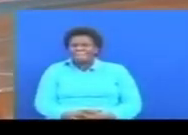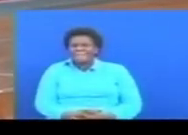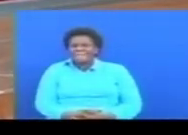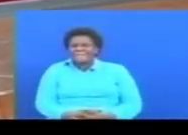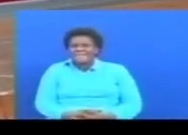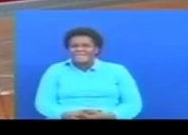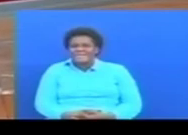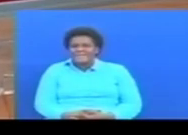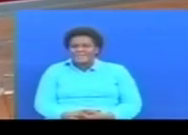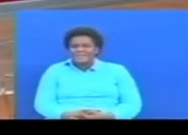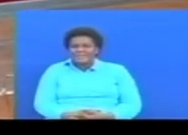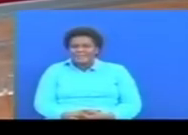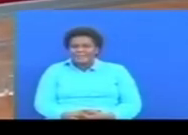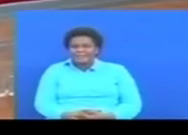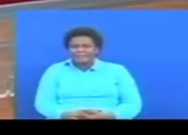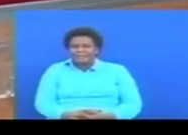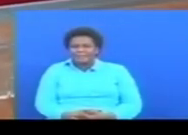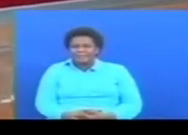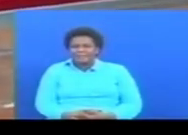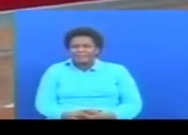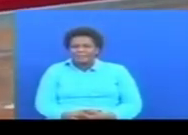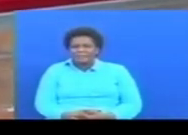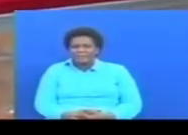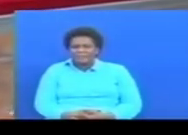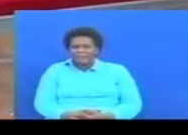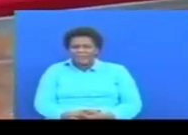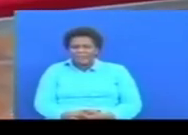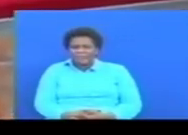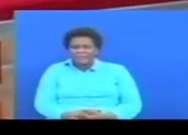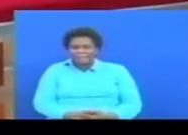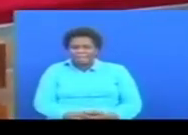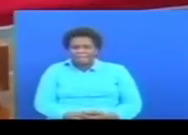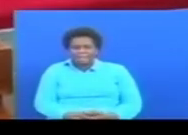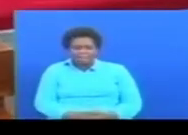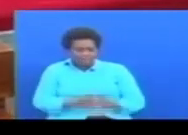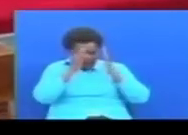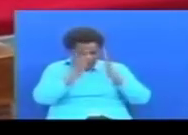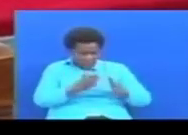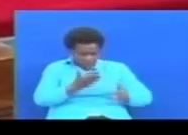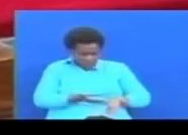Mheshimiwa Naibu Spika, napenda kujibu maswali mawili ya nyongeza ya